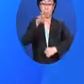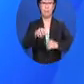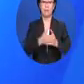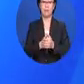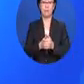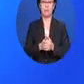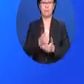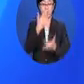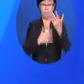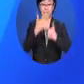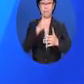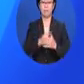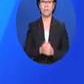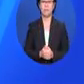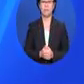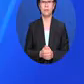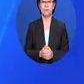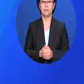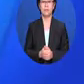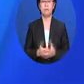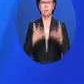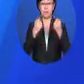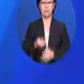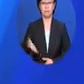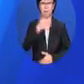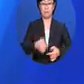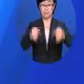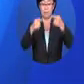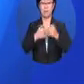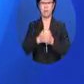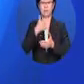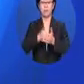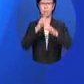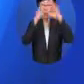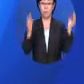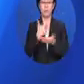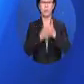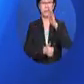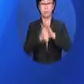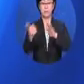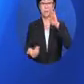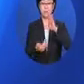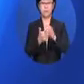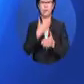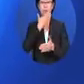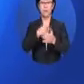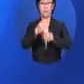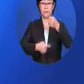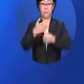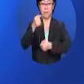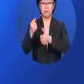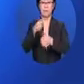야외광장으로 옮겨져 태워집니다. 많은 분들이 참여하셔서 천안시민 모두의 소망이 이루어지는 행복한 한